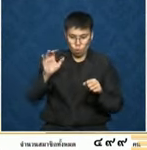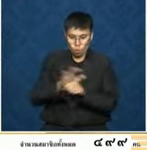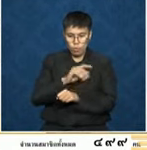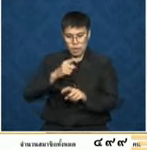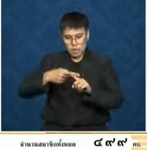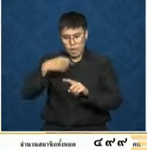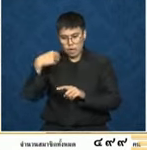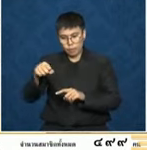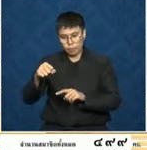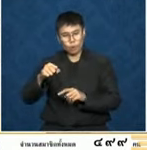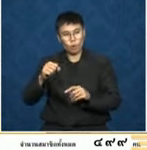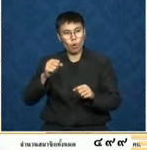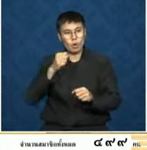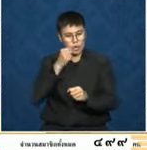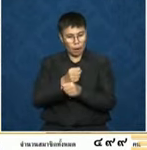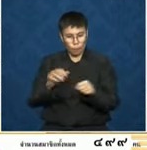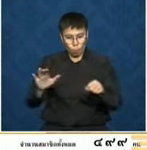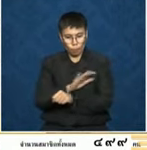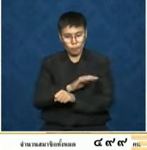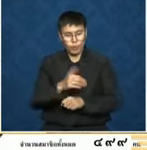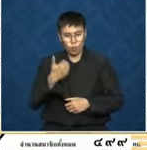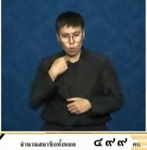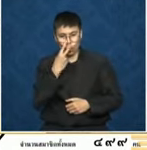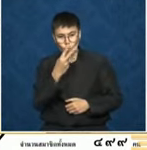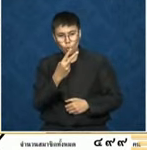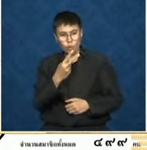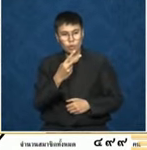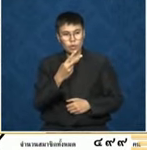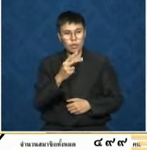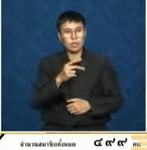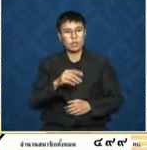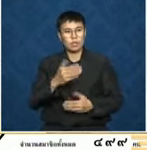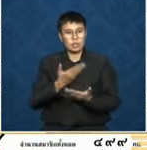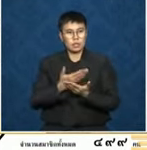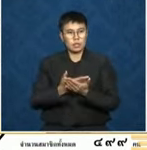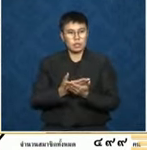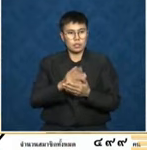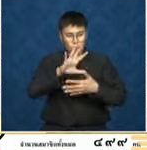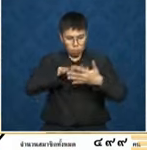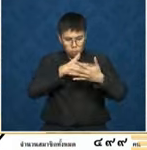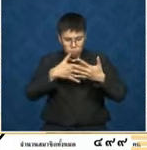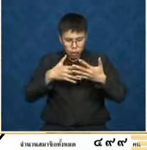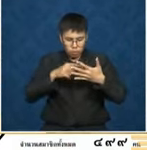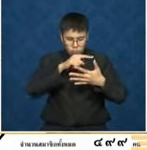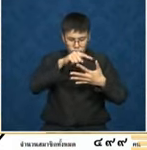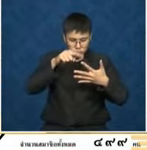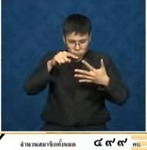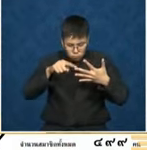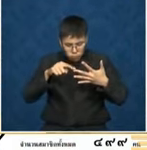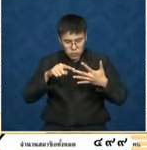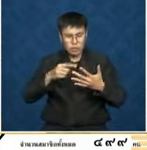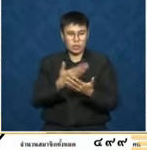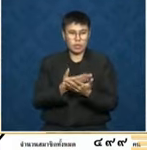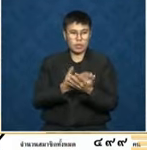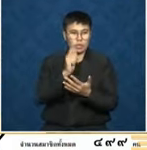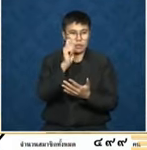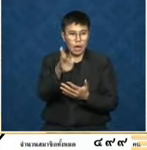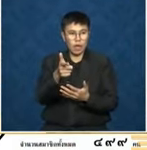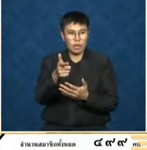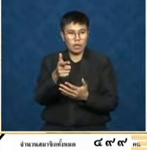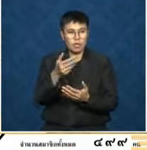นี้ยต้องมาดูครับว่าปกติcash cycle หรือว่า cash inflow กับ outflow มันจะประมาณไหนนะครับคือจัดเก็บมาเพื่อให้มีเงินเอาไป